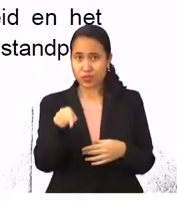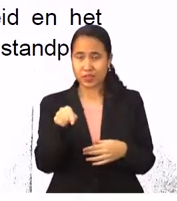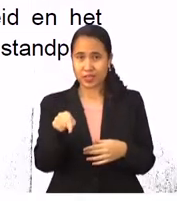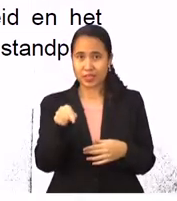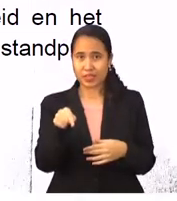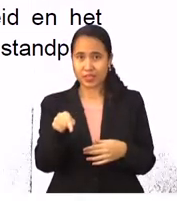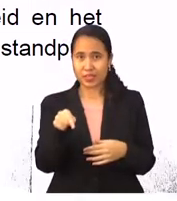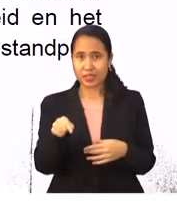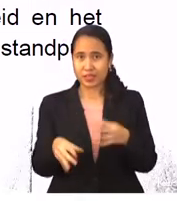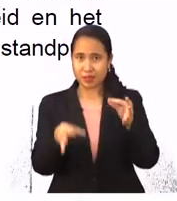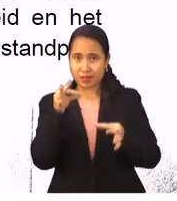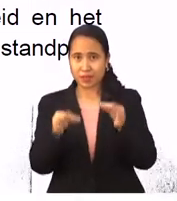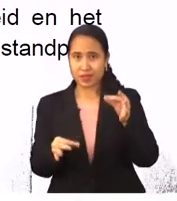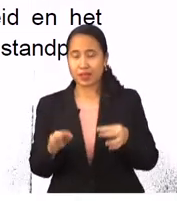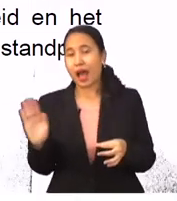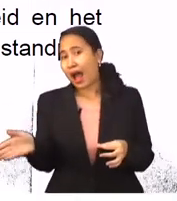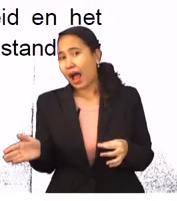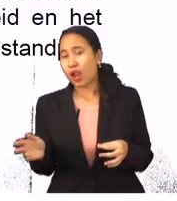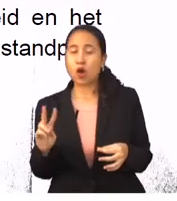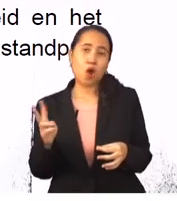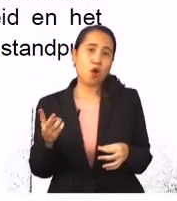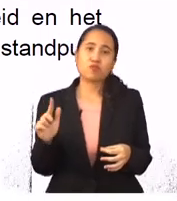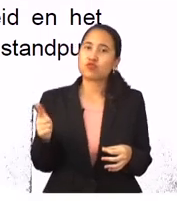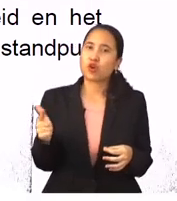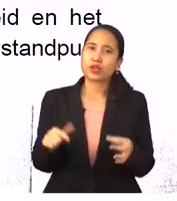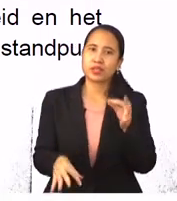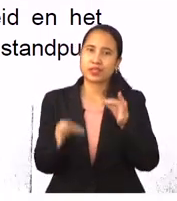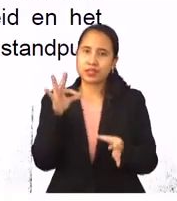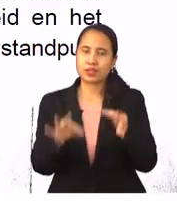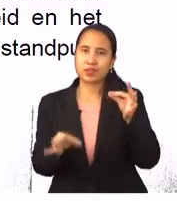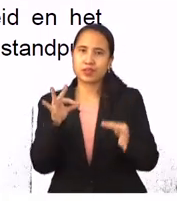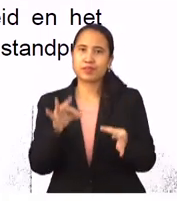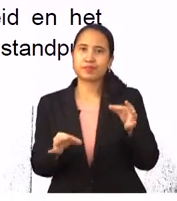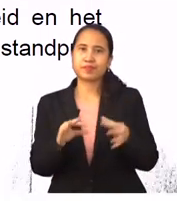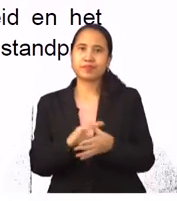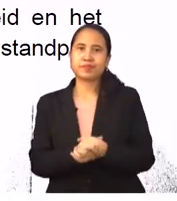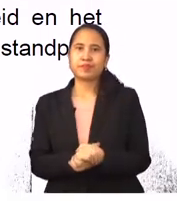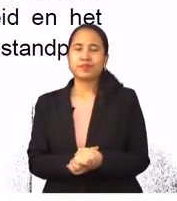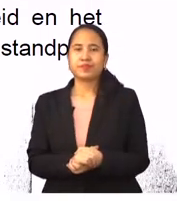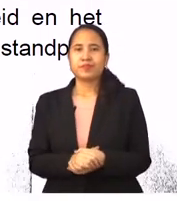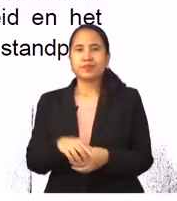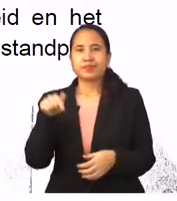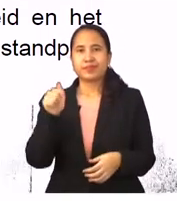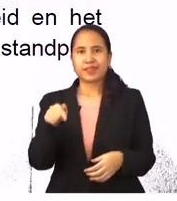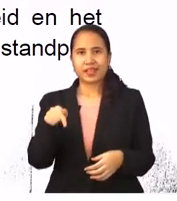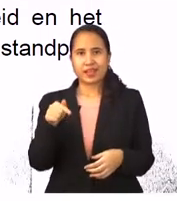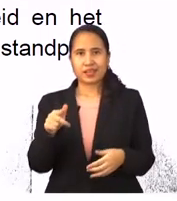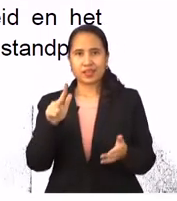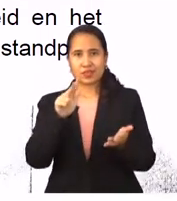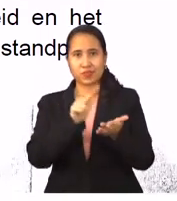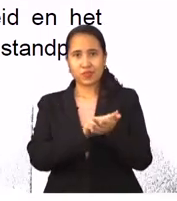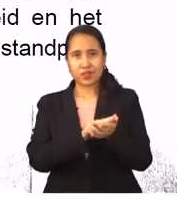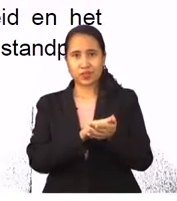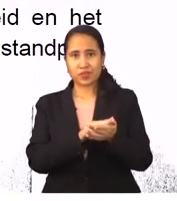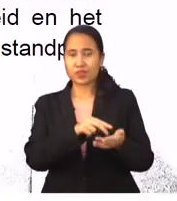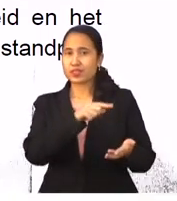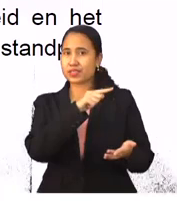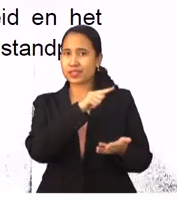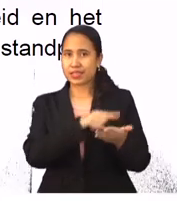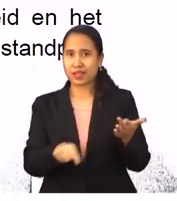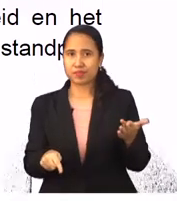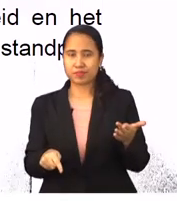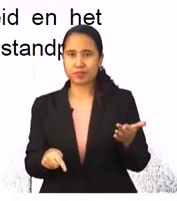feiten zijn berecht. Voorts kan amnestie worden aangemerkt als een ontbindende voorwaarde van het recht tot straffen,